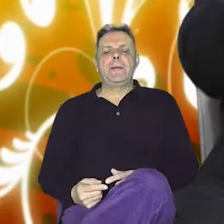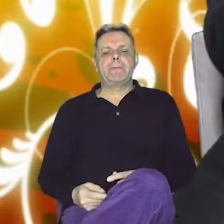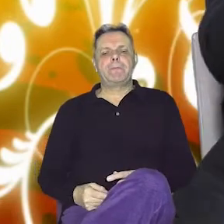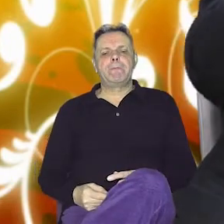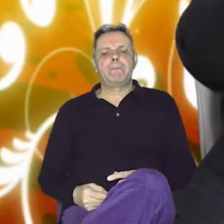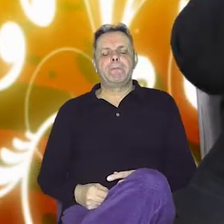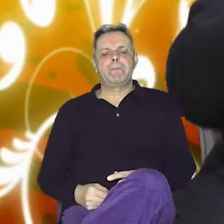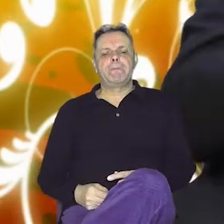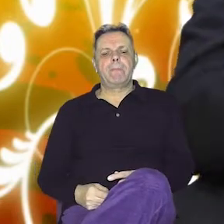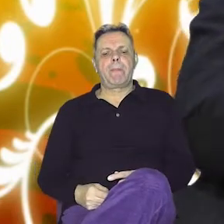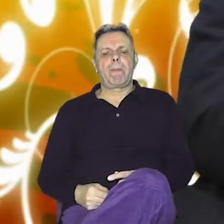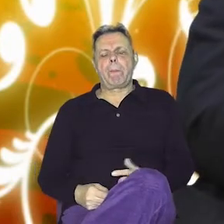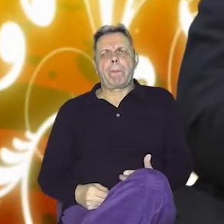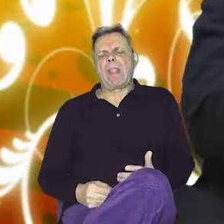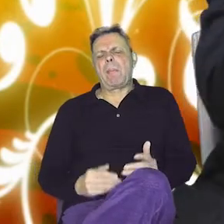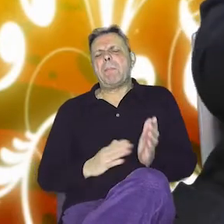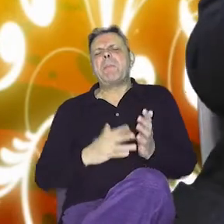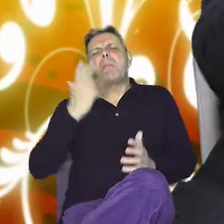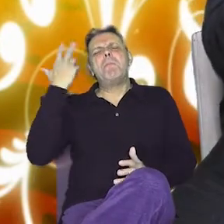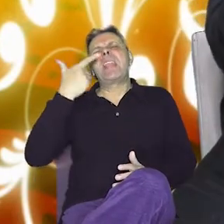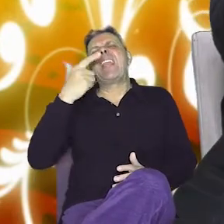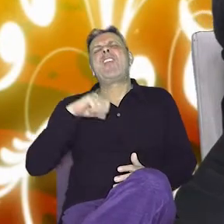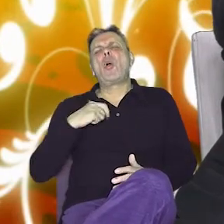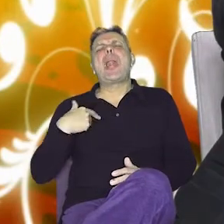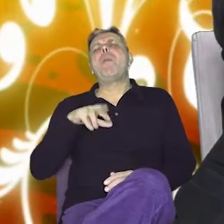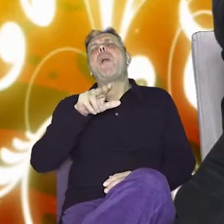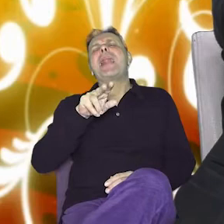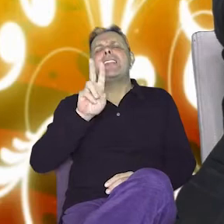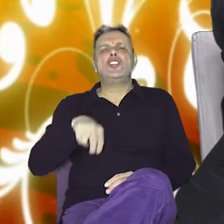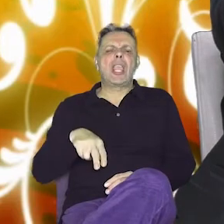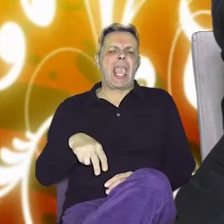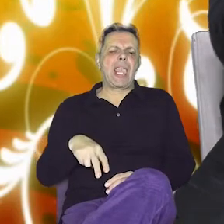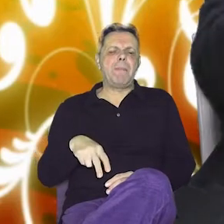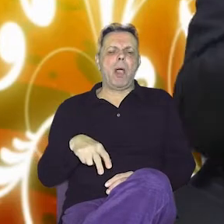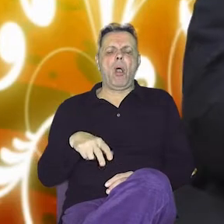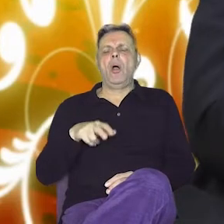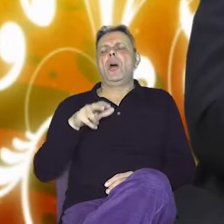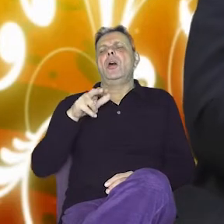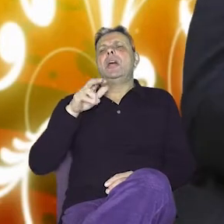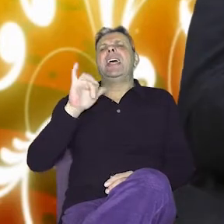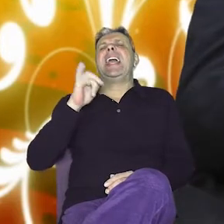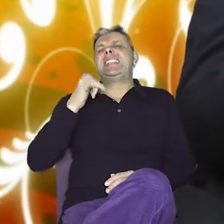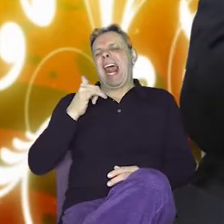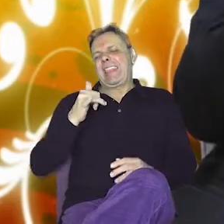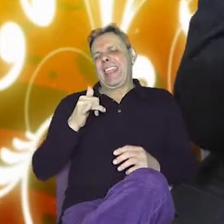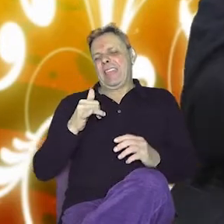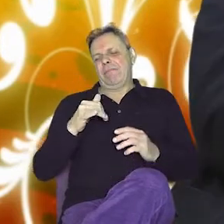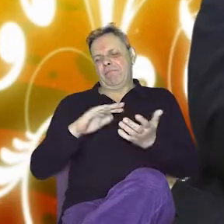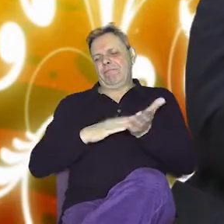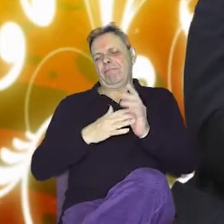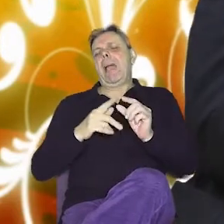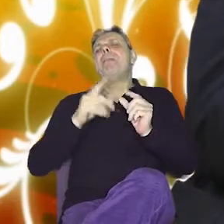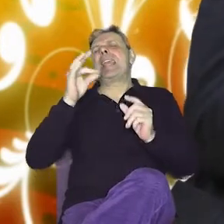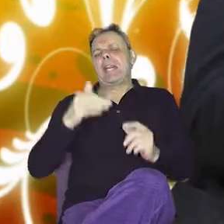se, evo prije 2 godine, tako nešto na bratići imao zlatni pir, ne, u